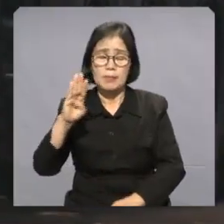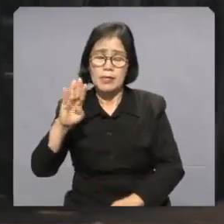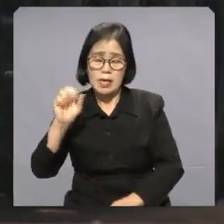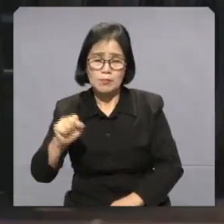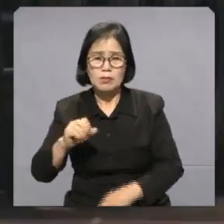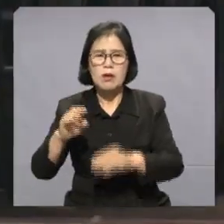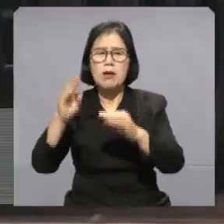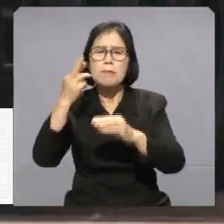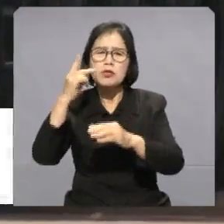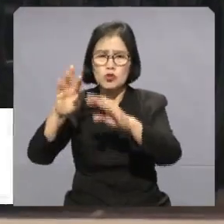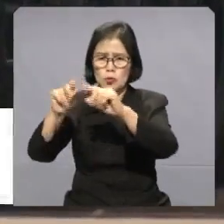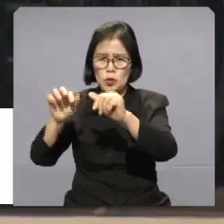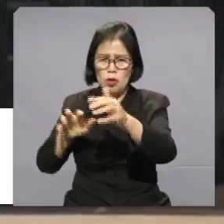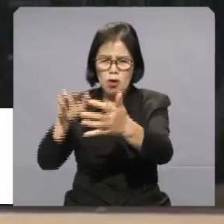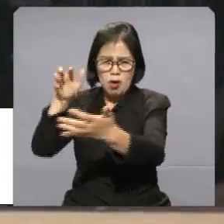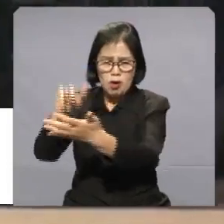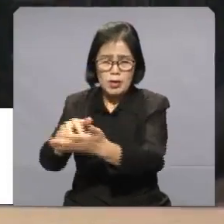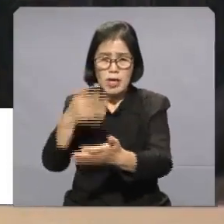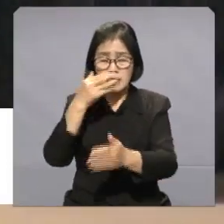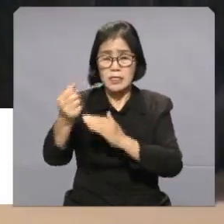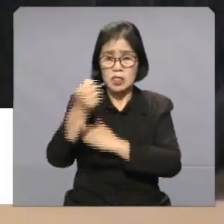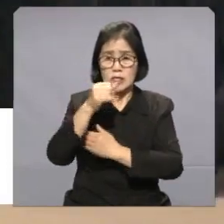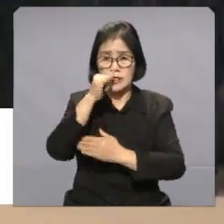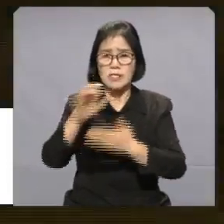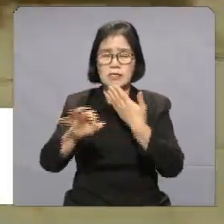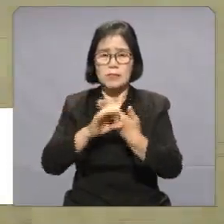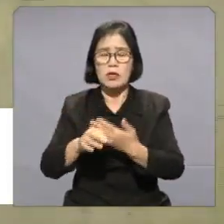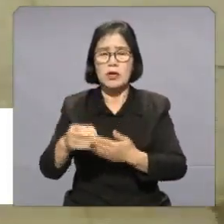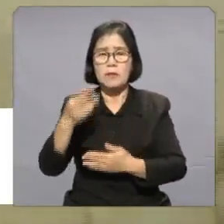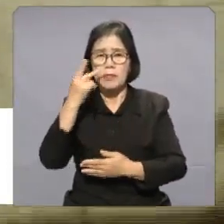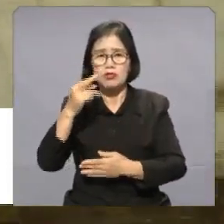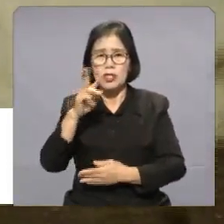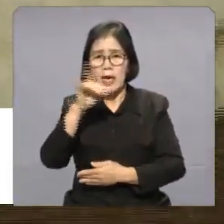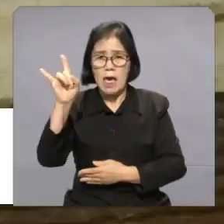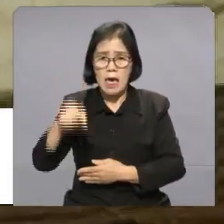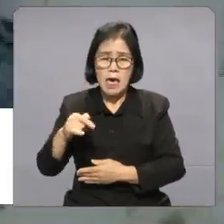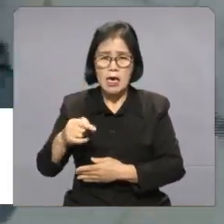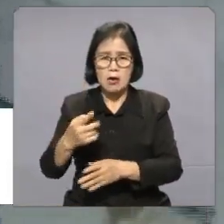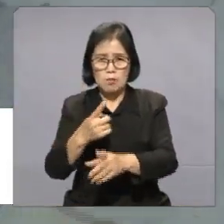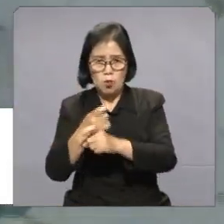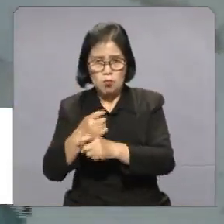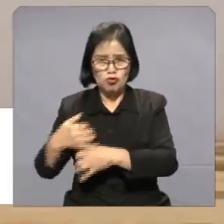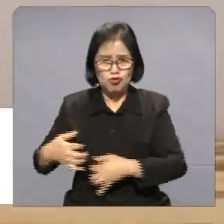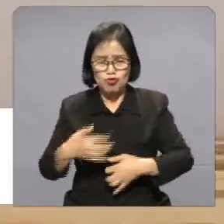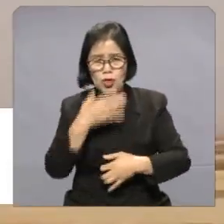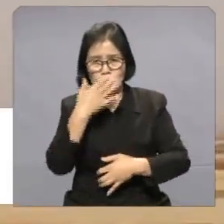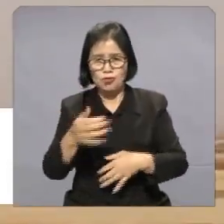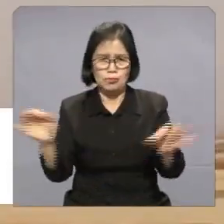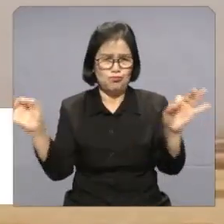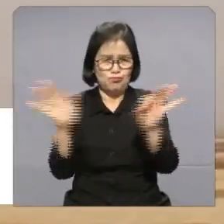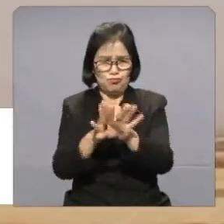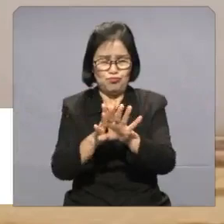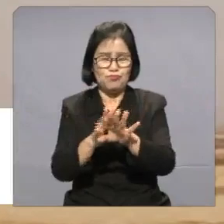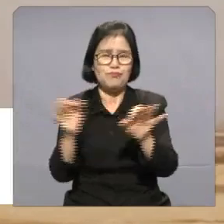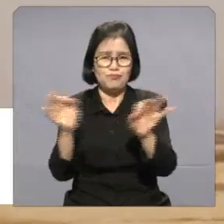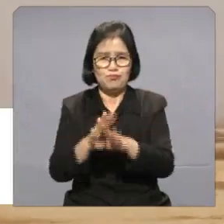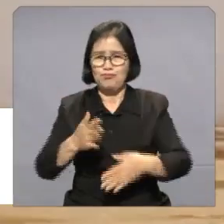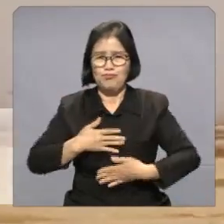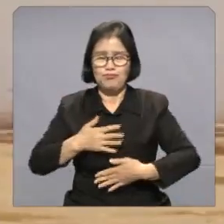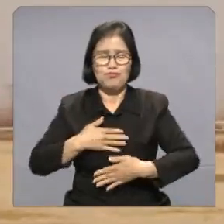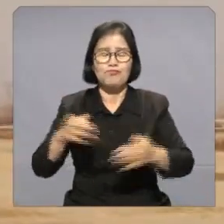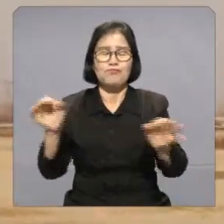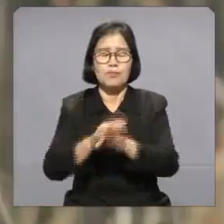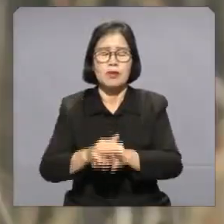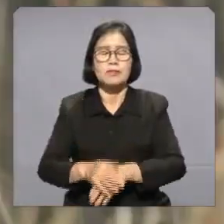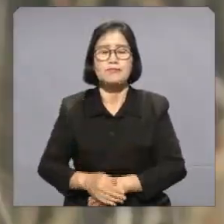미국 본토 타격 능력을 갖추면 미국이 핵보복을 주저할 수 있다는 불안을 불식시키는 것으로 풀이됩니다.